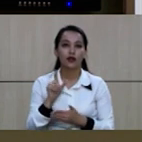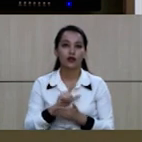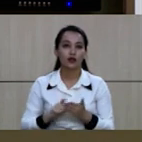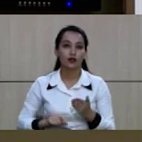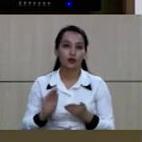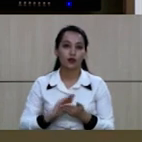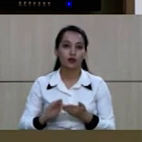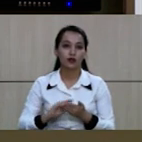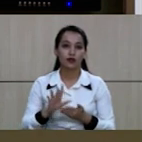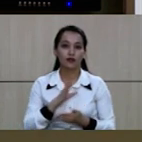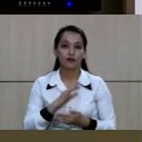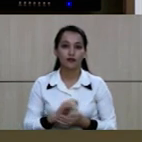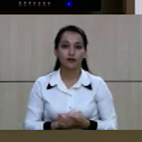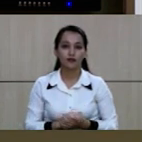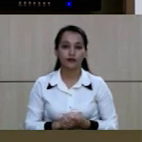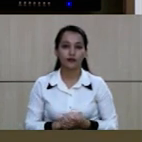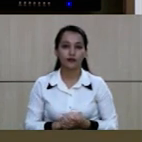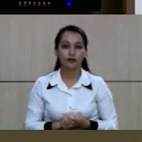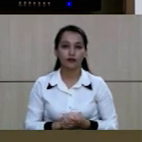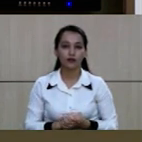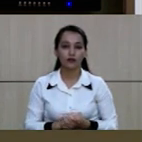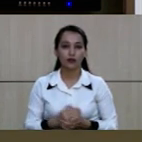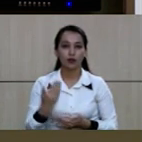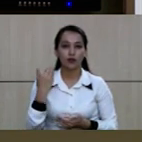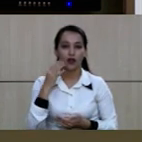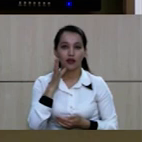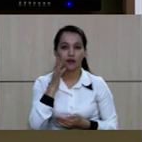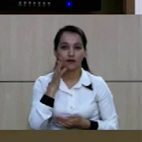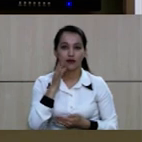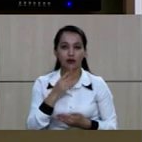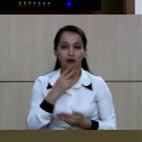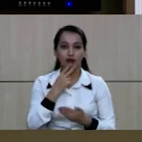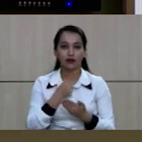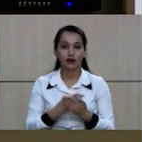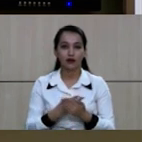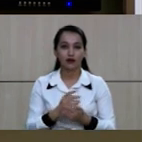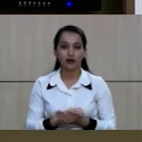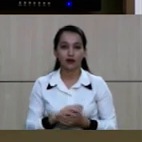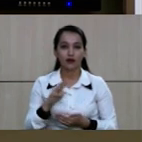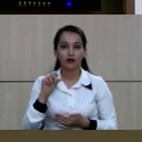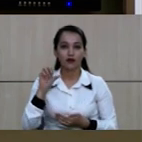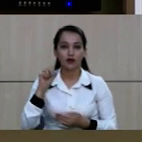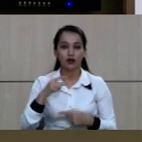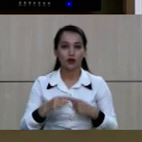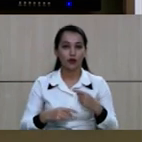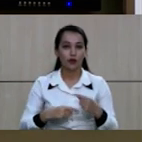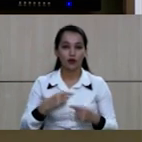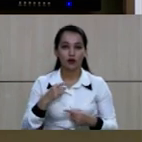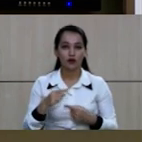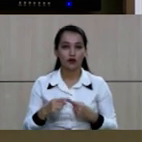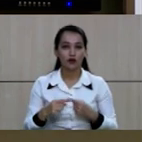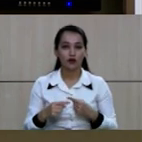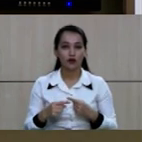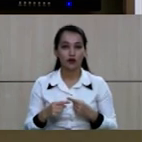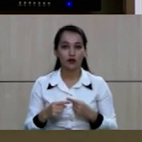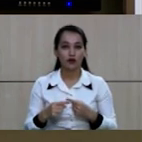тарихий воқеалар ва ўша пайтдаги вазиятга бир эътибор қилинг. Демак, масал орқали, масалда